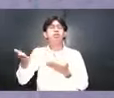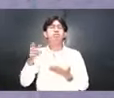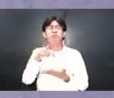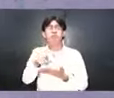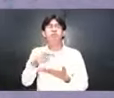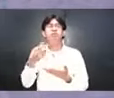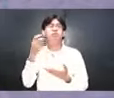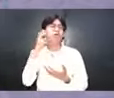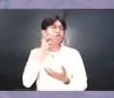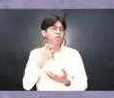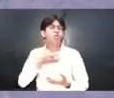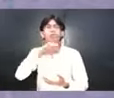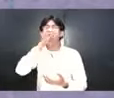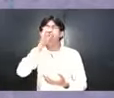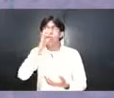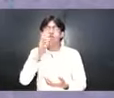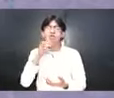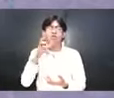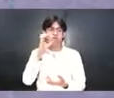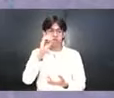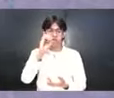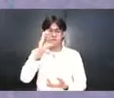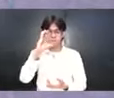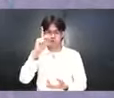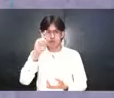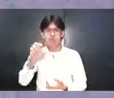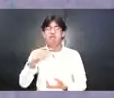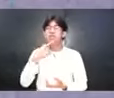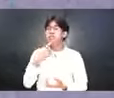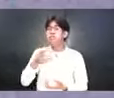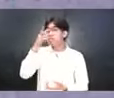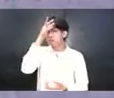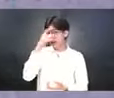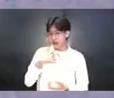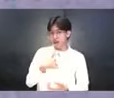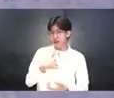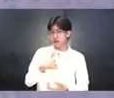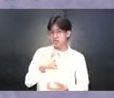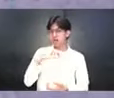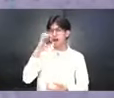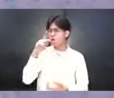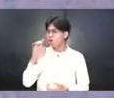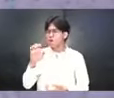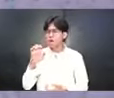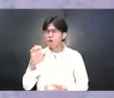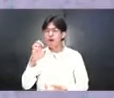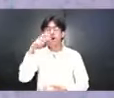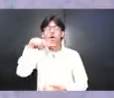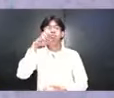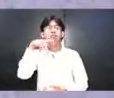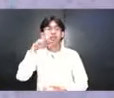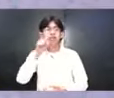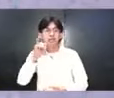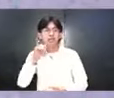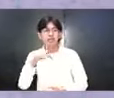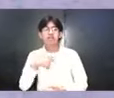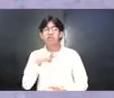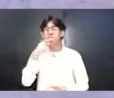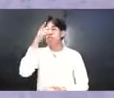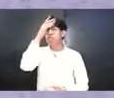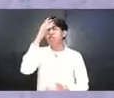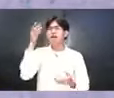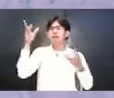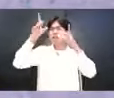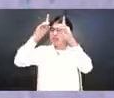drinks. Alam mo yung anak? Sabi sa tatay niya, Coke o Pepsi? Sabi ng tatay, Coke. Diet o